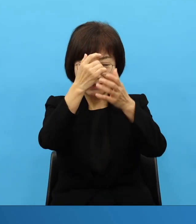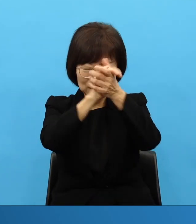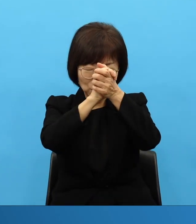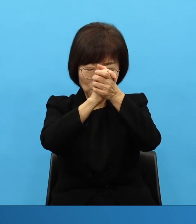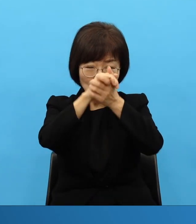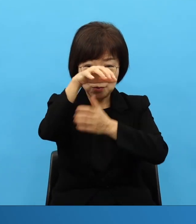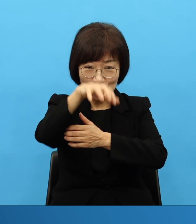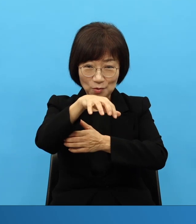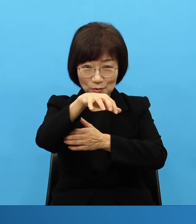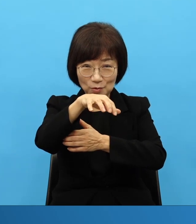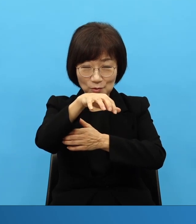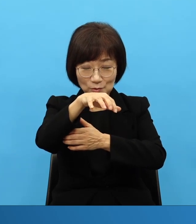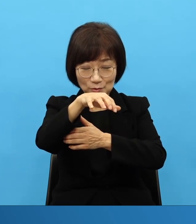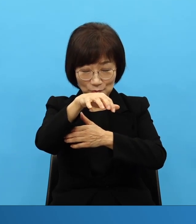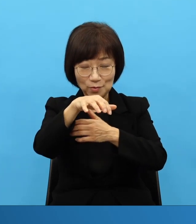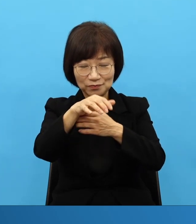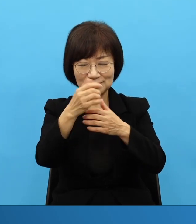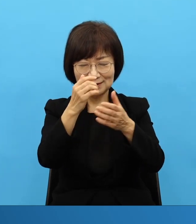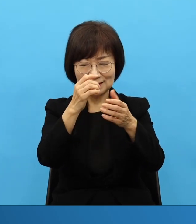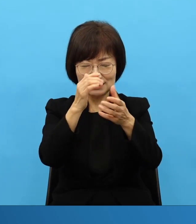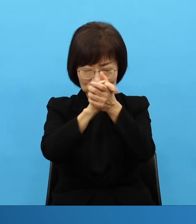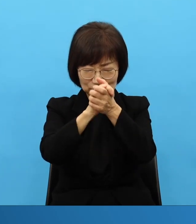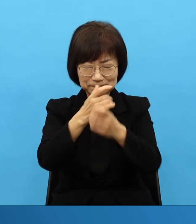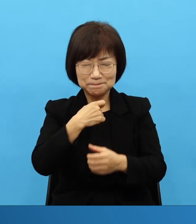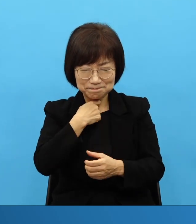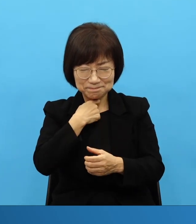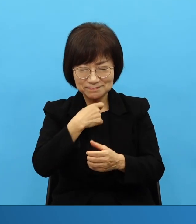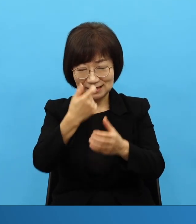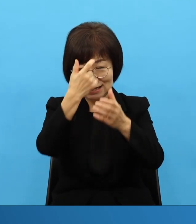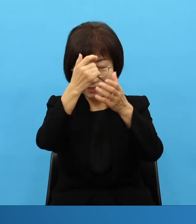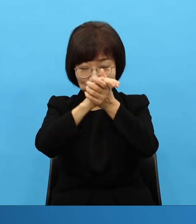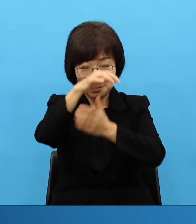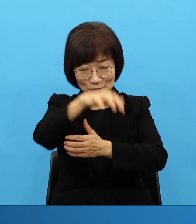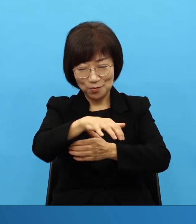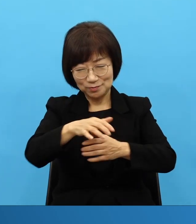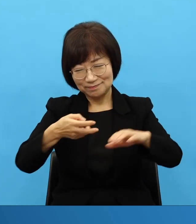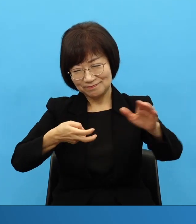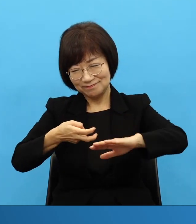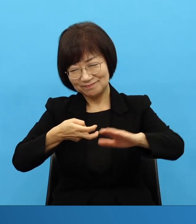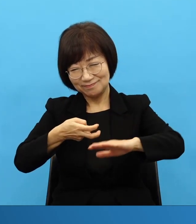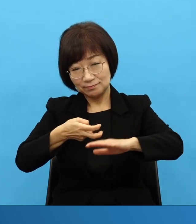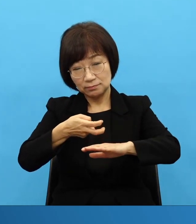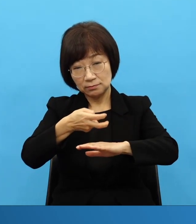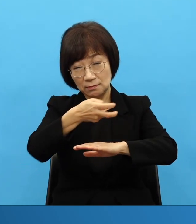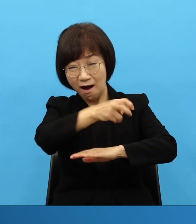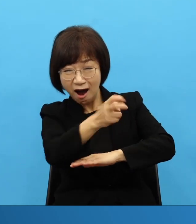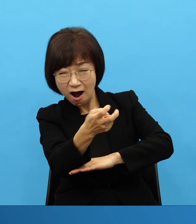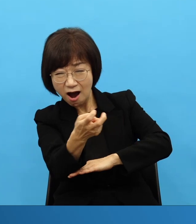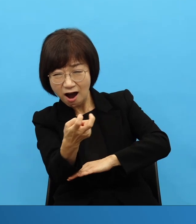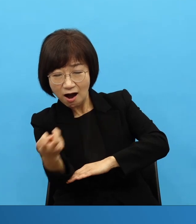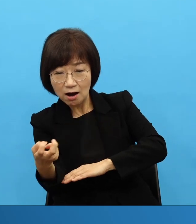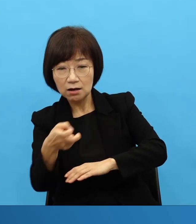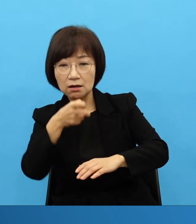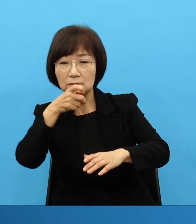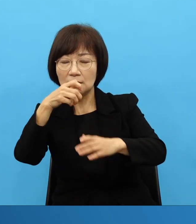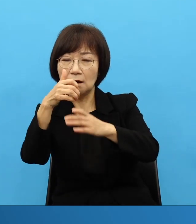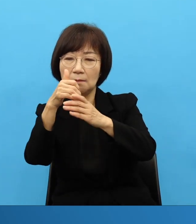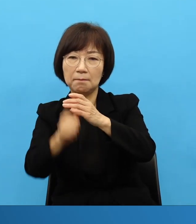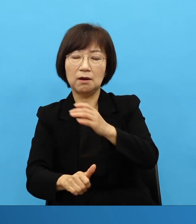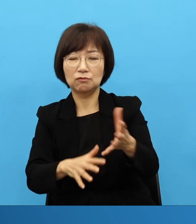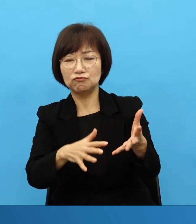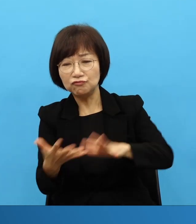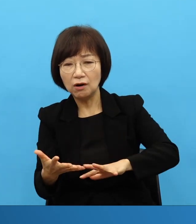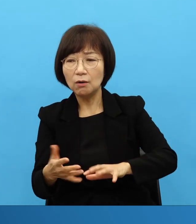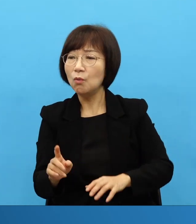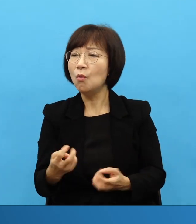버스가 미끄러져 물에 빠져 죽었는데 어떻게 된 겁니까? 이렇게 물어보더라고. Someone said, Pastor, somebody went up to the mountains to pray and they got slipped and a